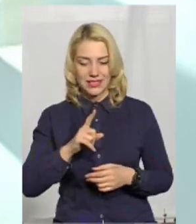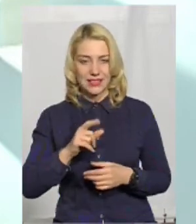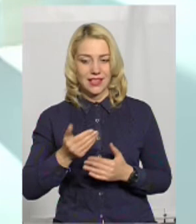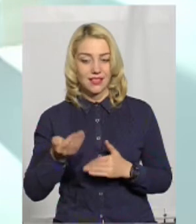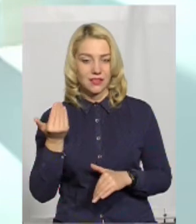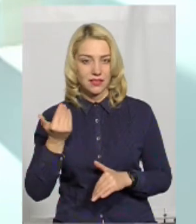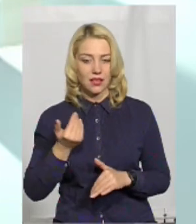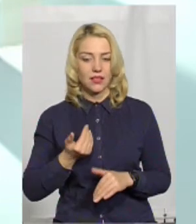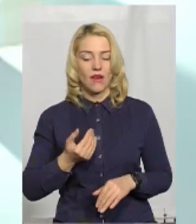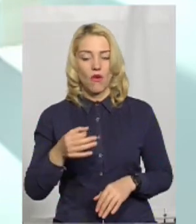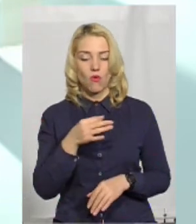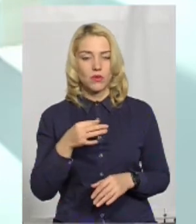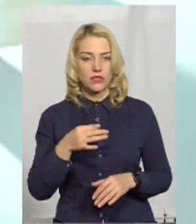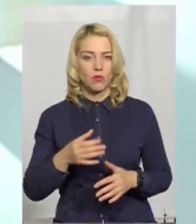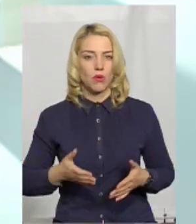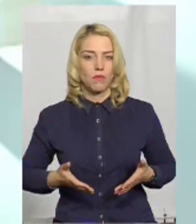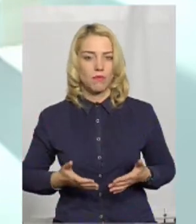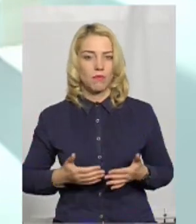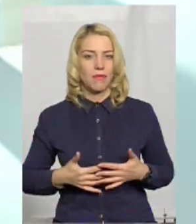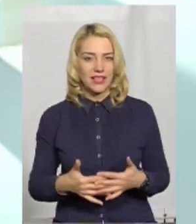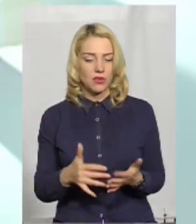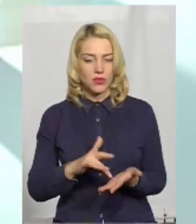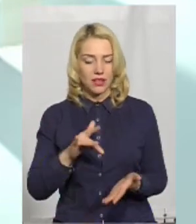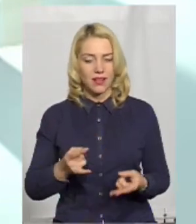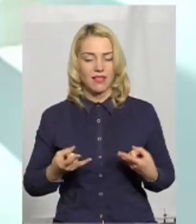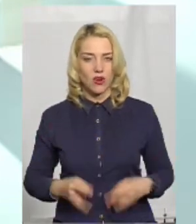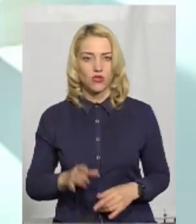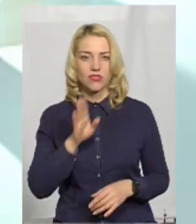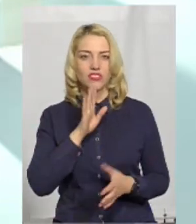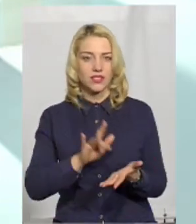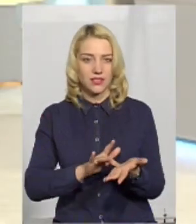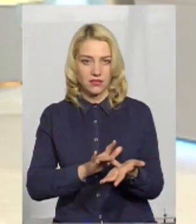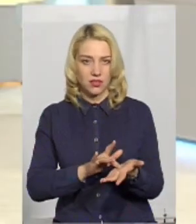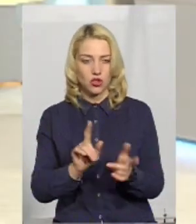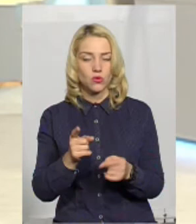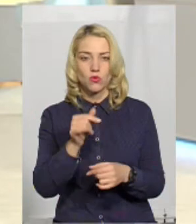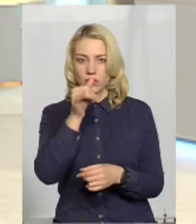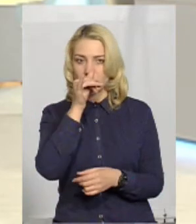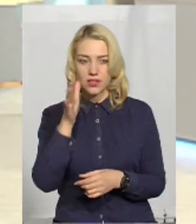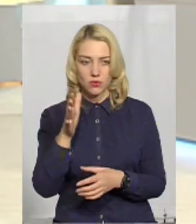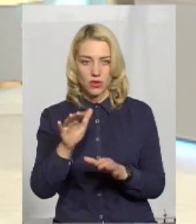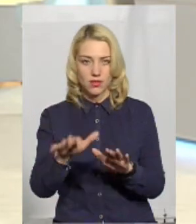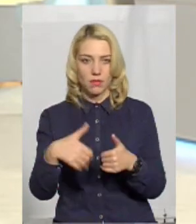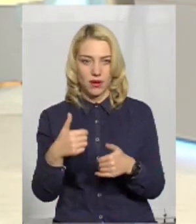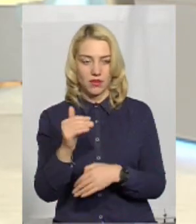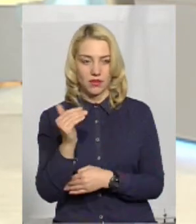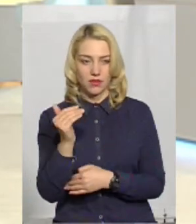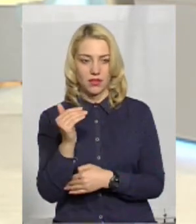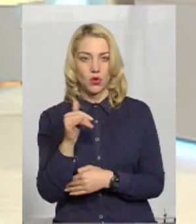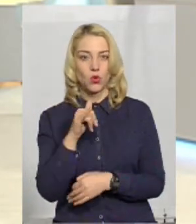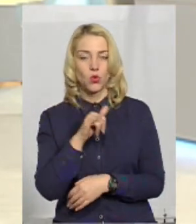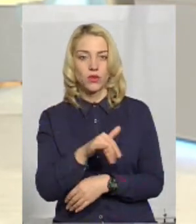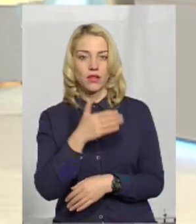народжувала громадянка ромської національності. Чому вона не змогла забрати дитину? В